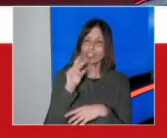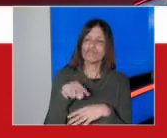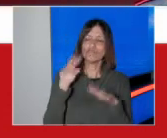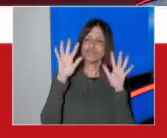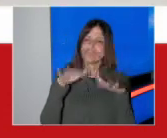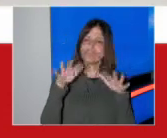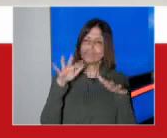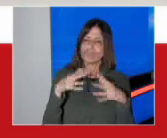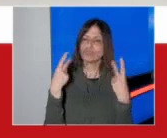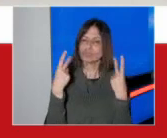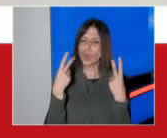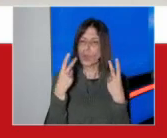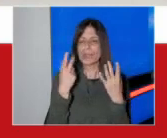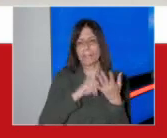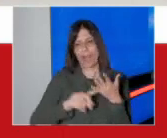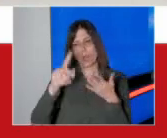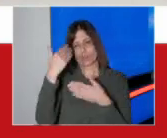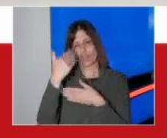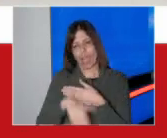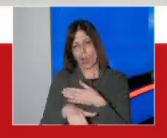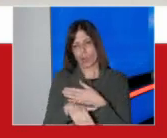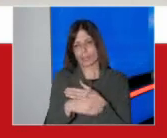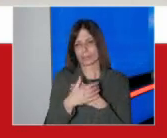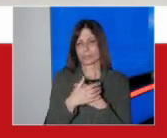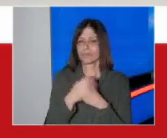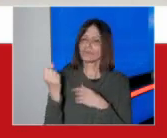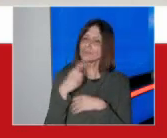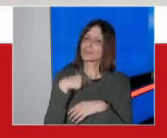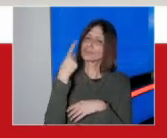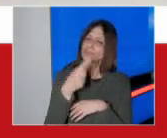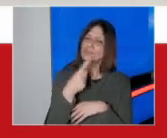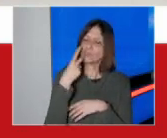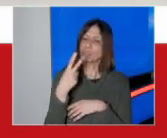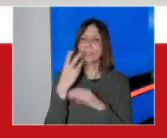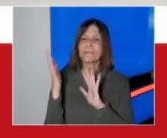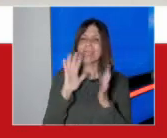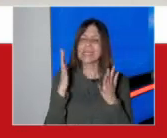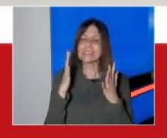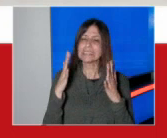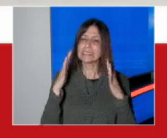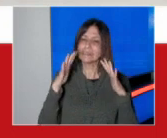מערכת משמעותית, לפחות בחודש האחרון באמת. שבוע הבא אנחנו רואים יחסית רגיעה,